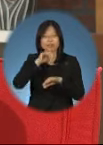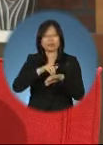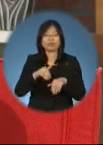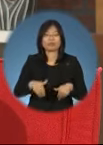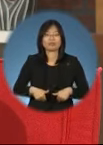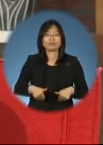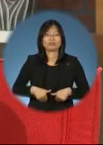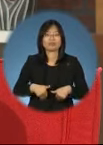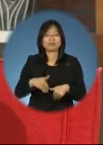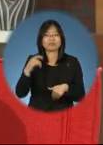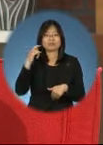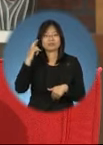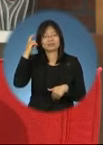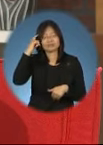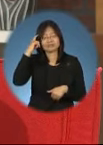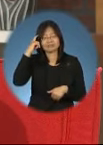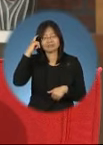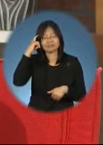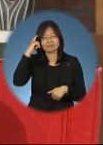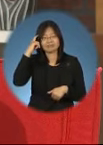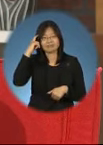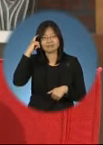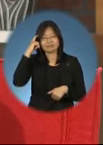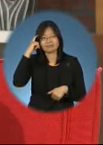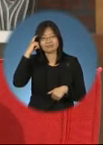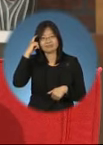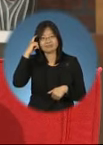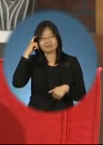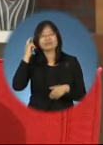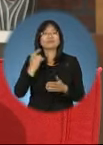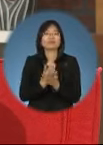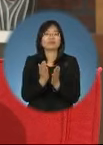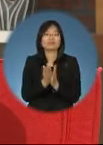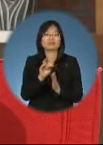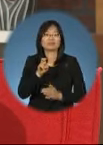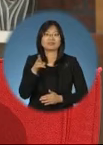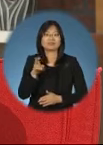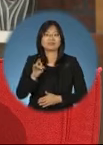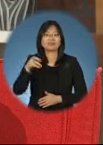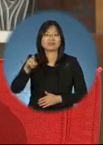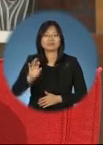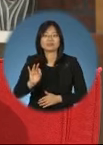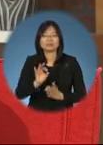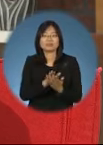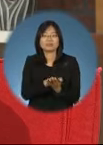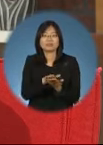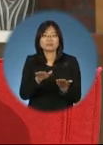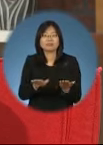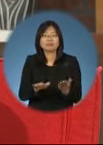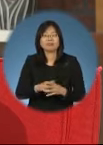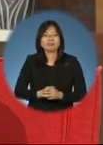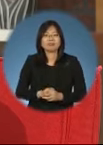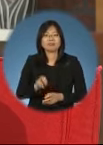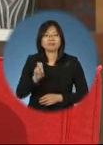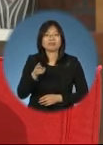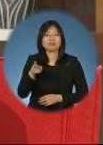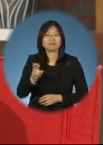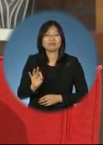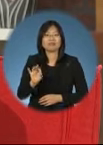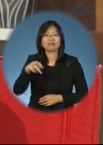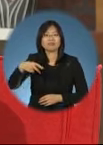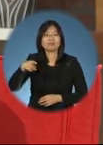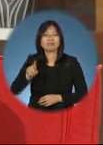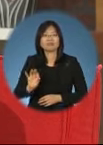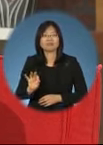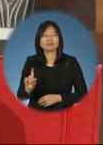필요하죠. 명상이죠, 그게. 종류의 한 종류 명상이죠. 아. 예. 단 명상이 뭐 하는